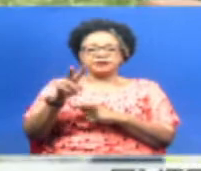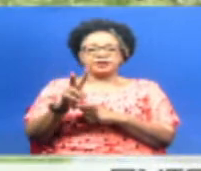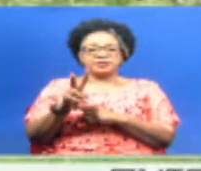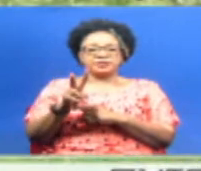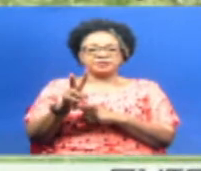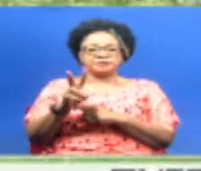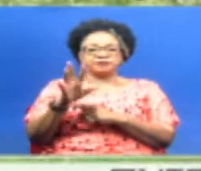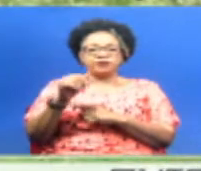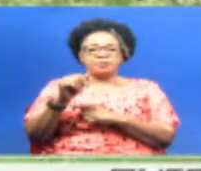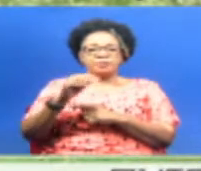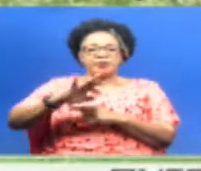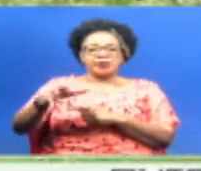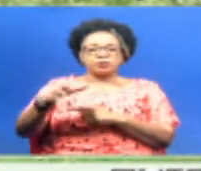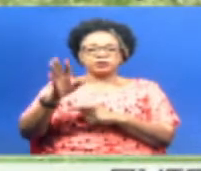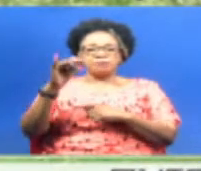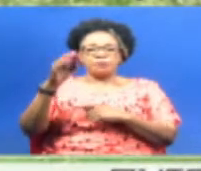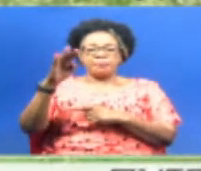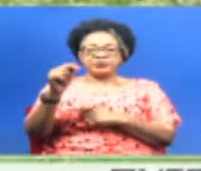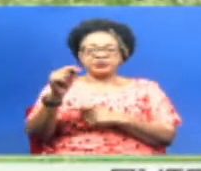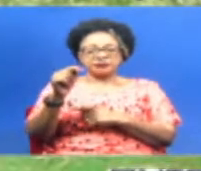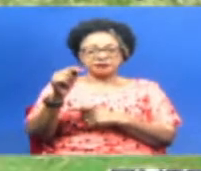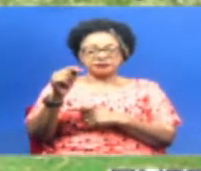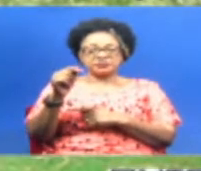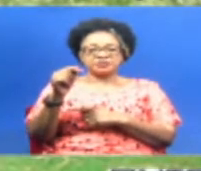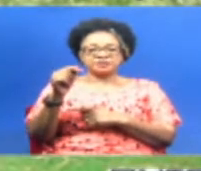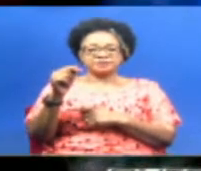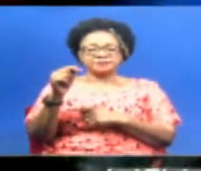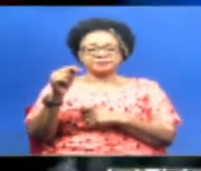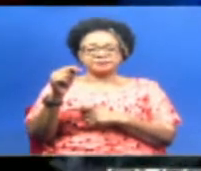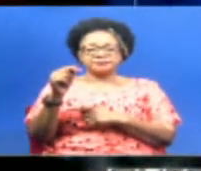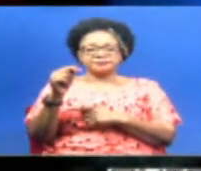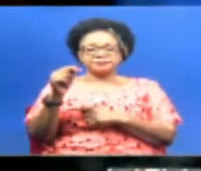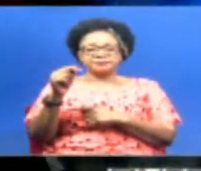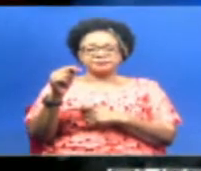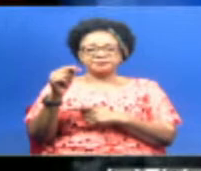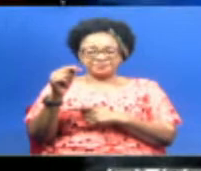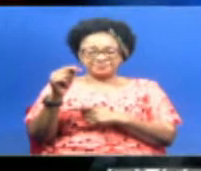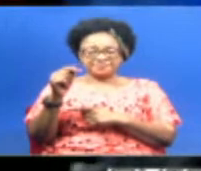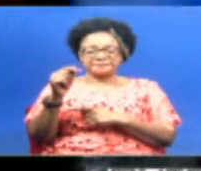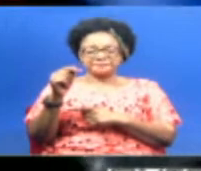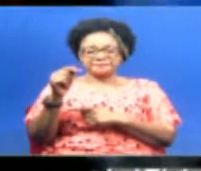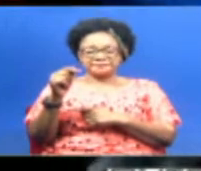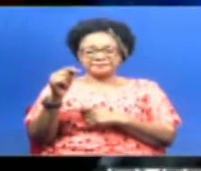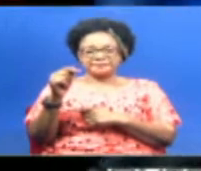kutoka kaunti ya Bomet. Na mtazamaji, katika hatua inayolenga